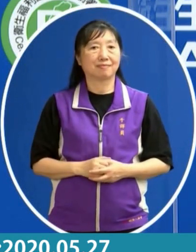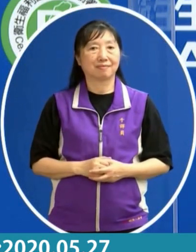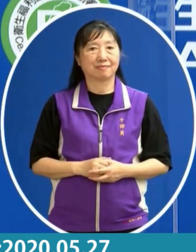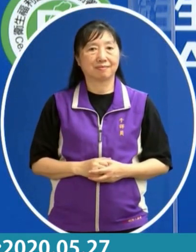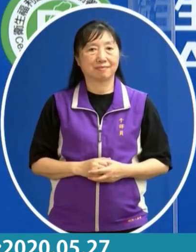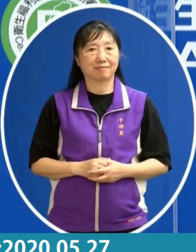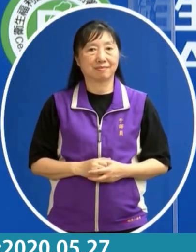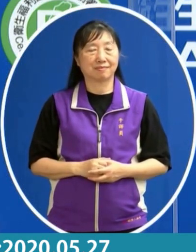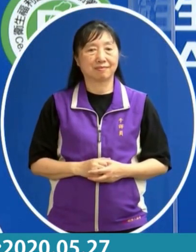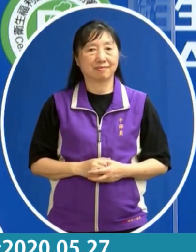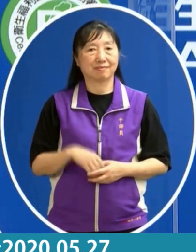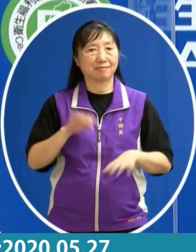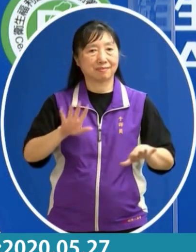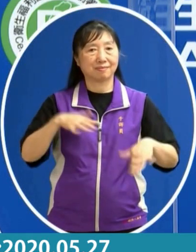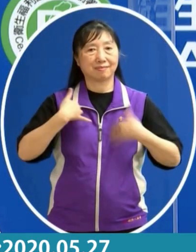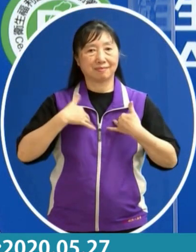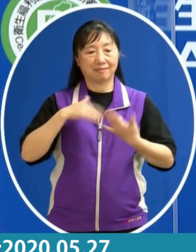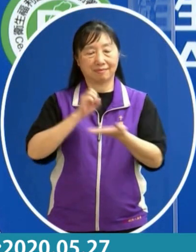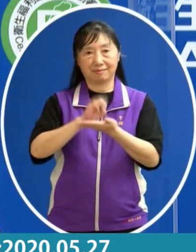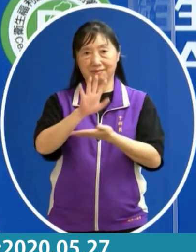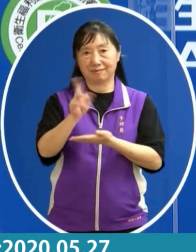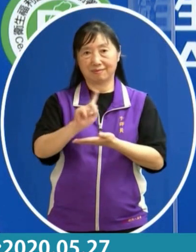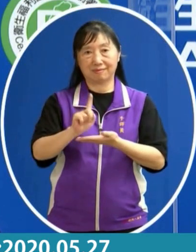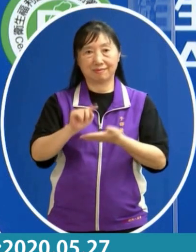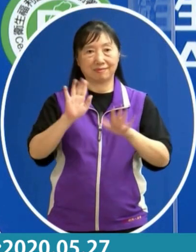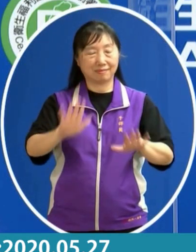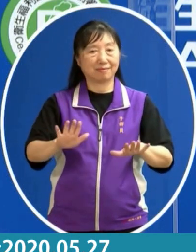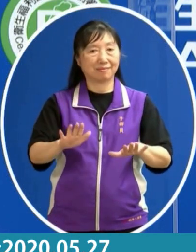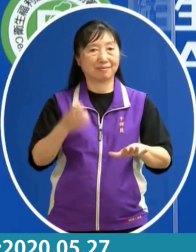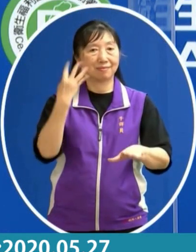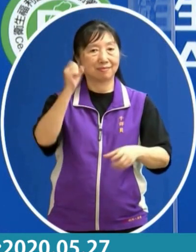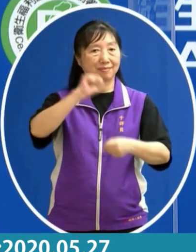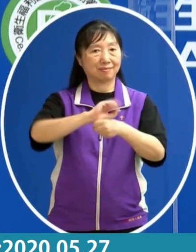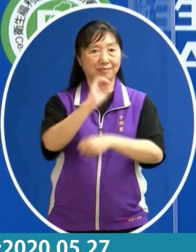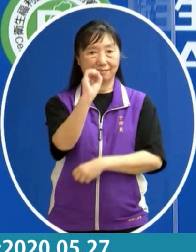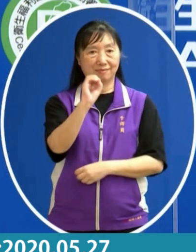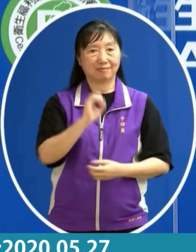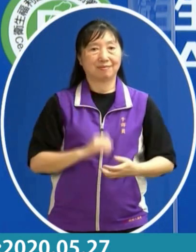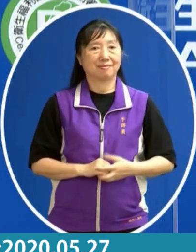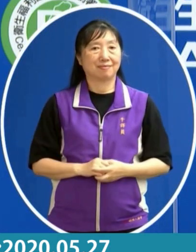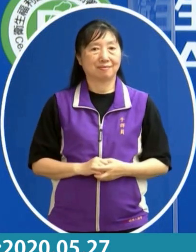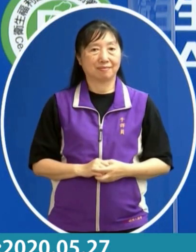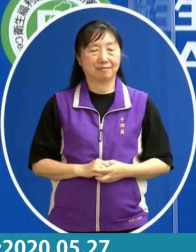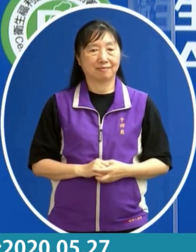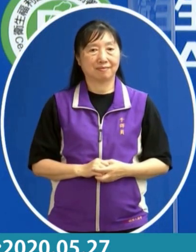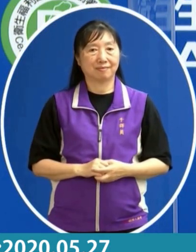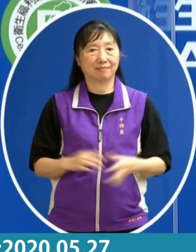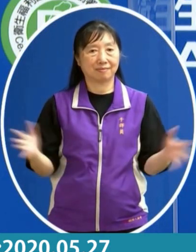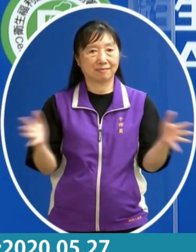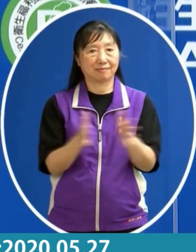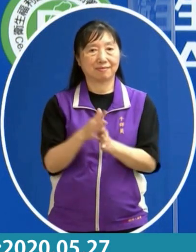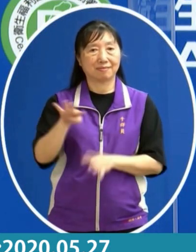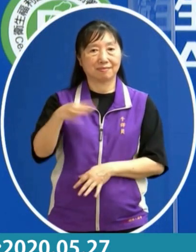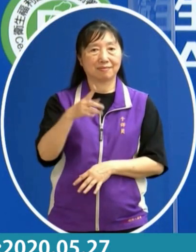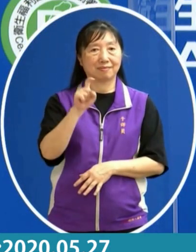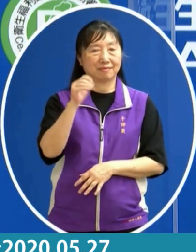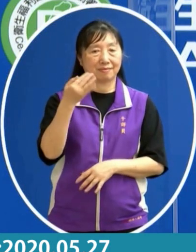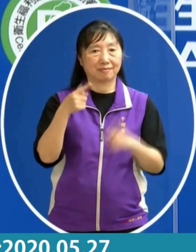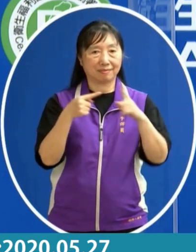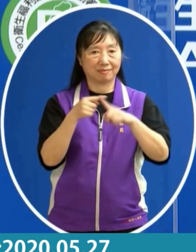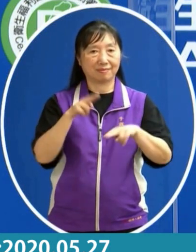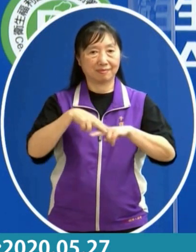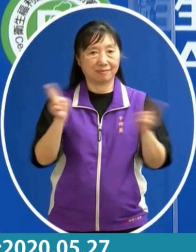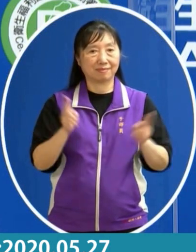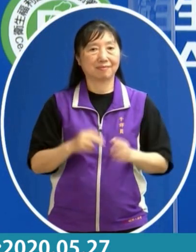那今天也很高兴跟大家报告哈，我们今天仍然没有新增的病例，好，那累计我们有419人解